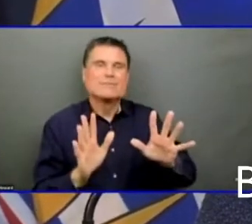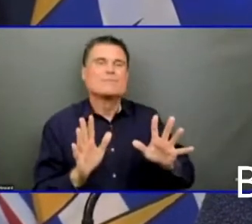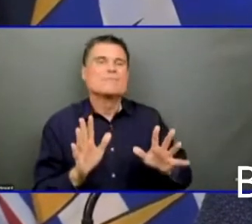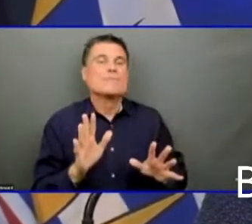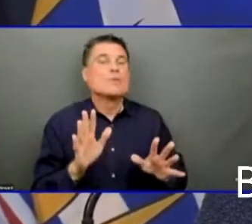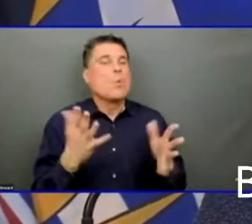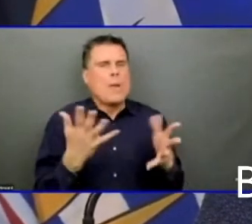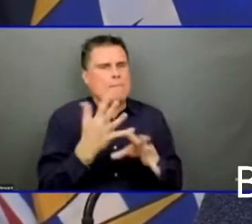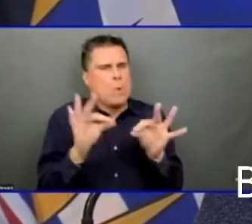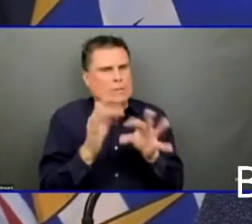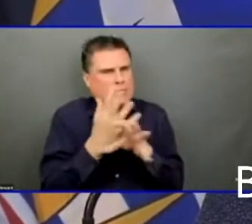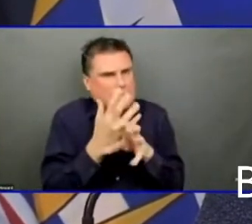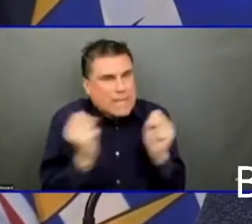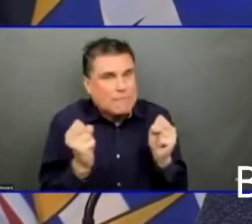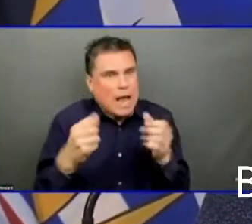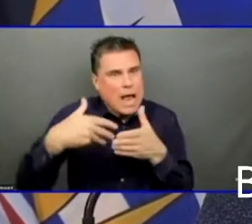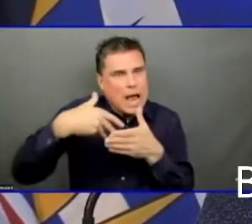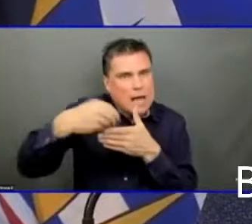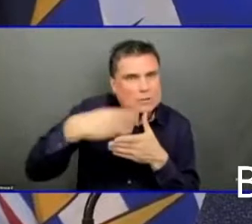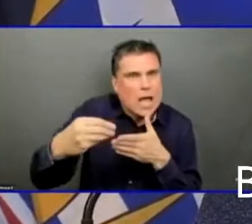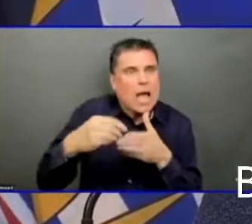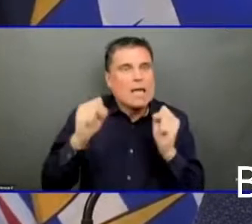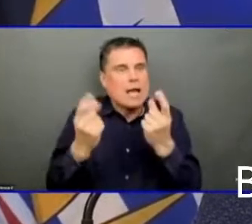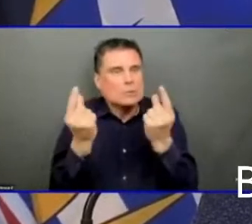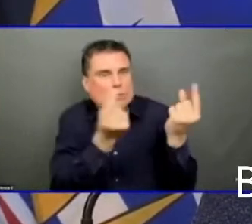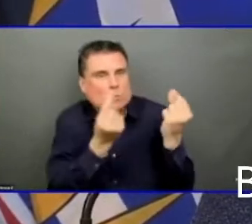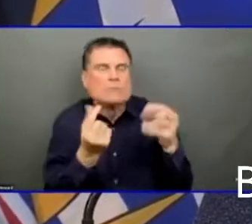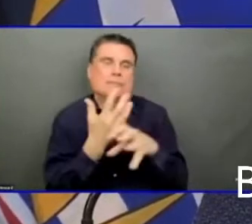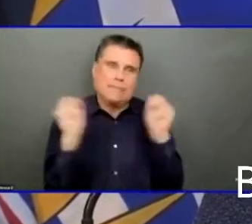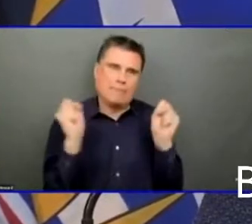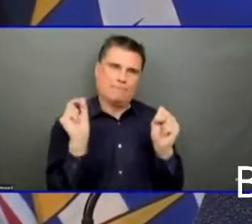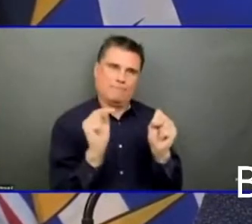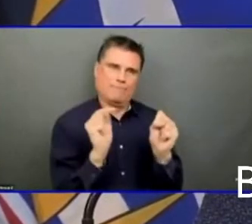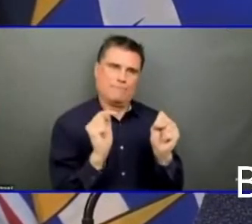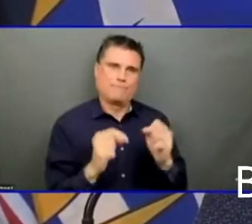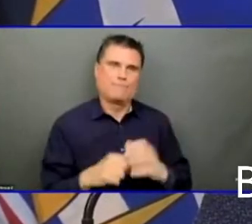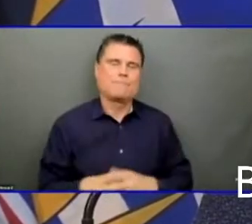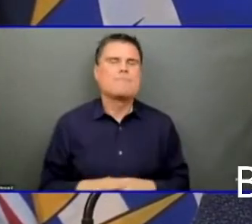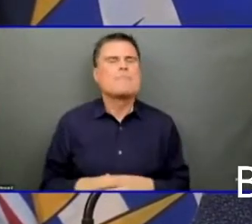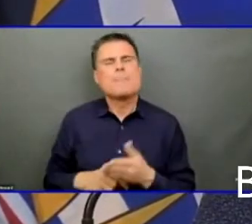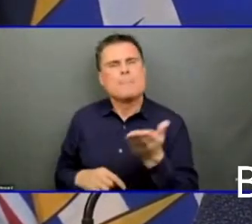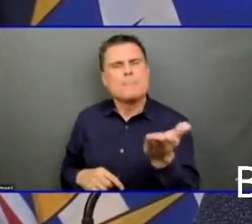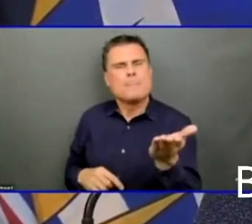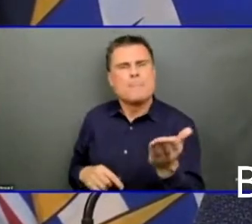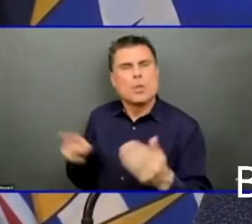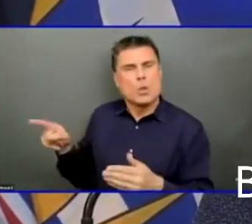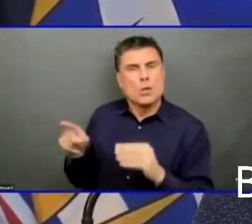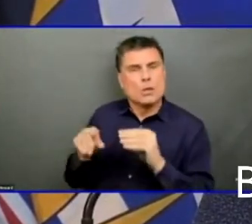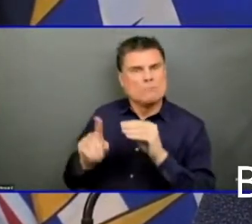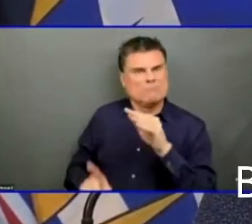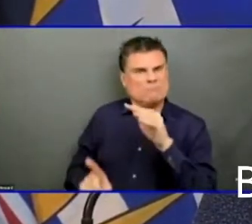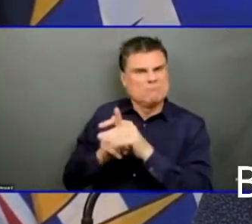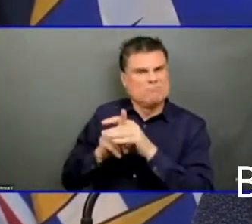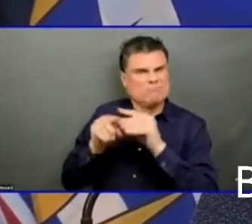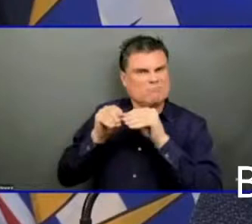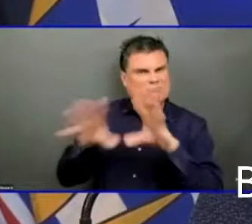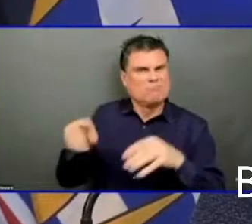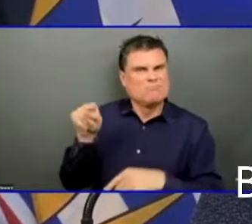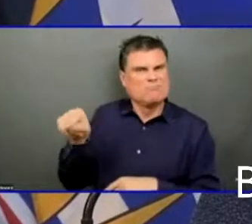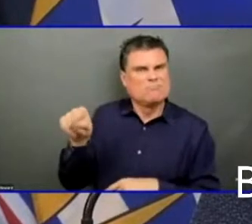够更加注意室内的，室外呢，慢慢还是大家走出去。